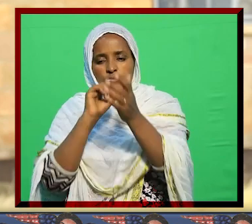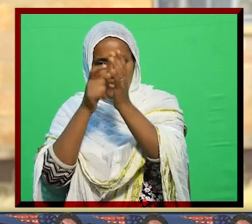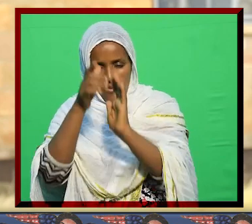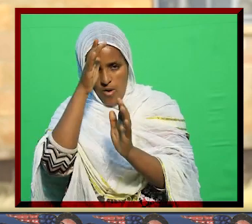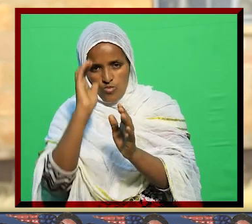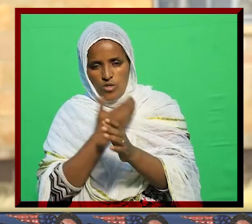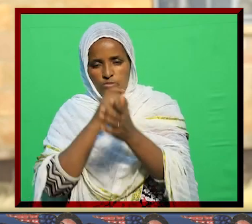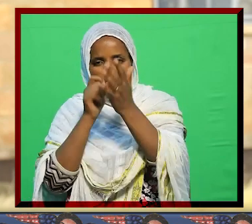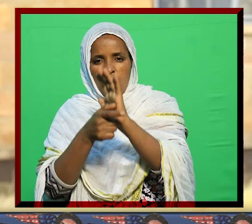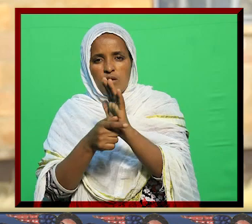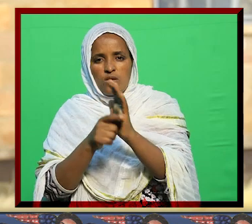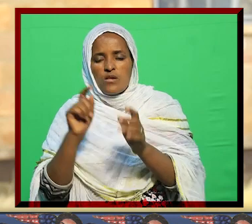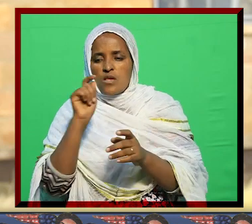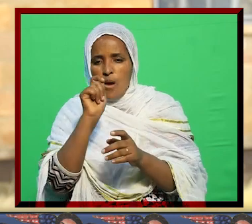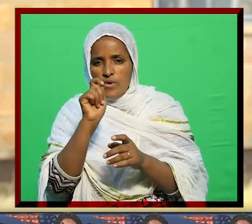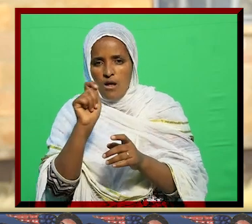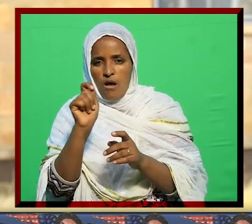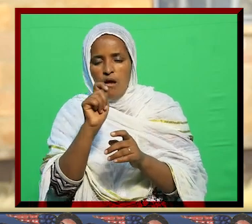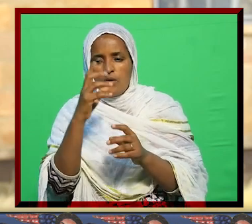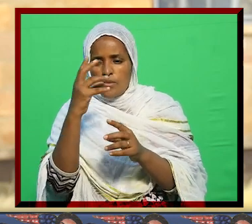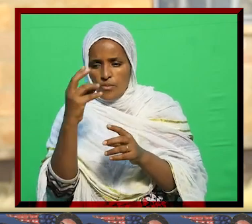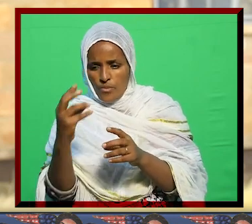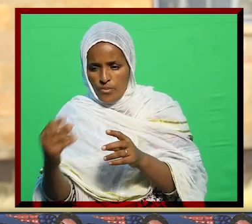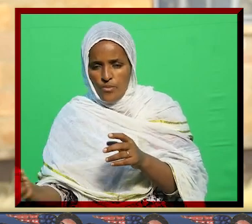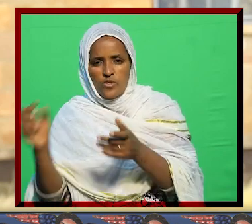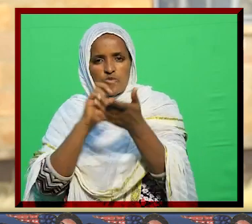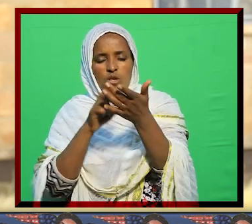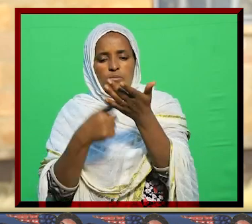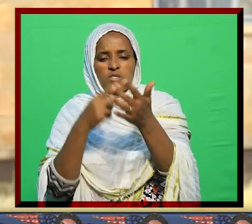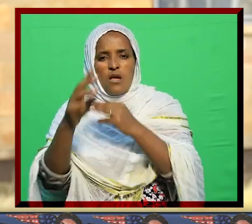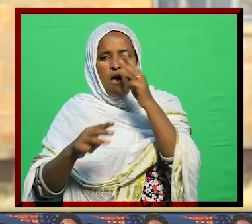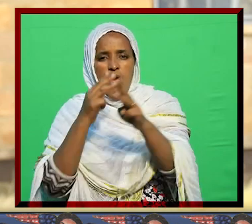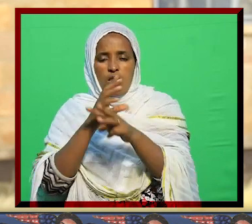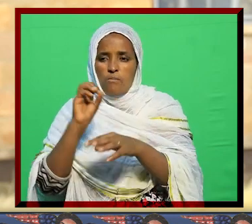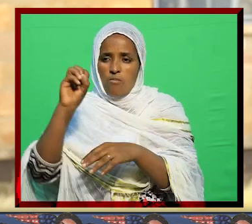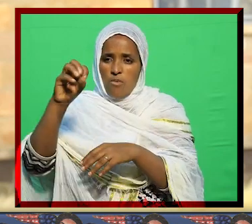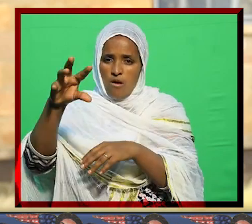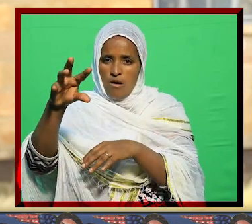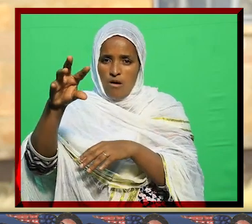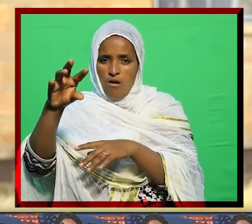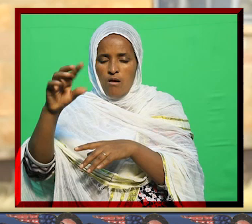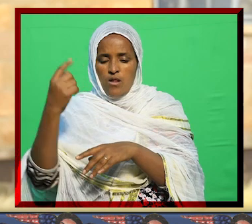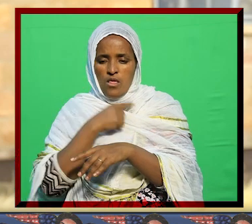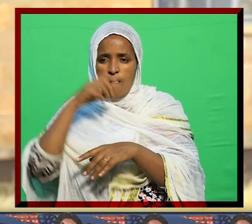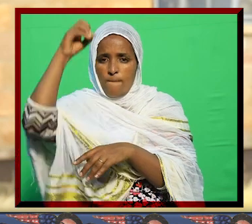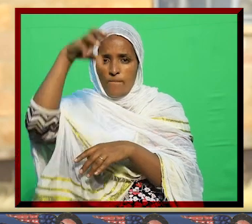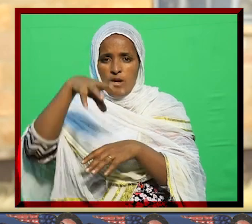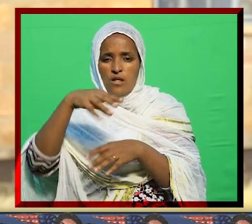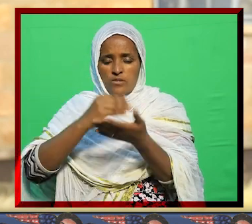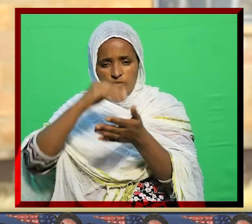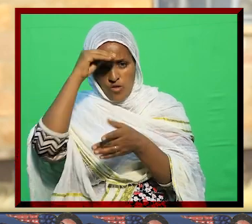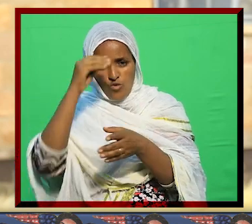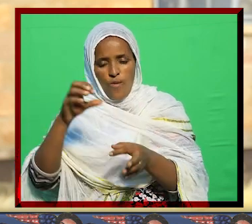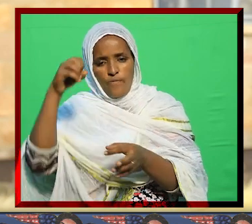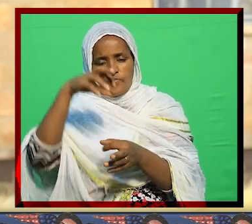የቅዱሳን መነኮሳት፣ የቅዱሳን አበው ምሳሌ ነው። ያ እያበራ መመላለሱ እያበራ እየቀለጠ ያልቃል። ቅዱሳንም ደግሞ በዚች ዓለም